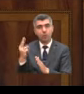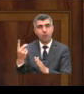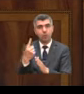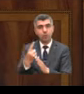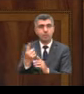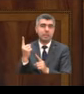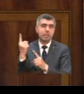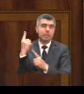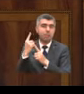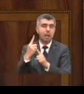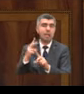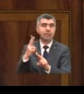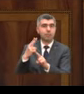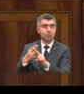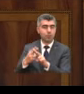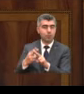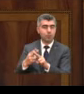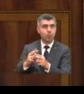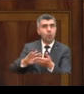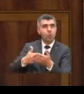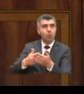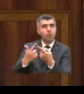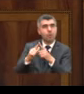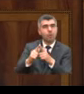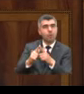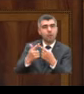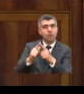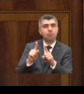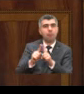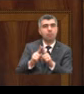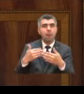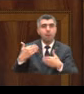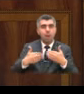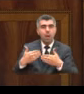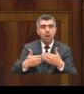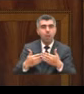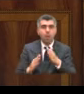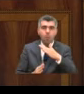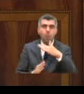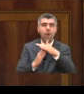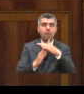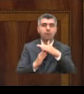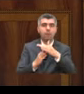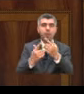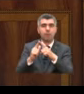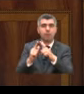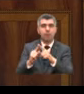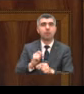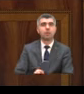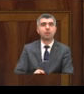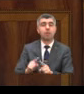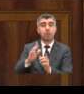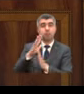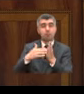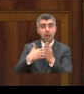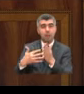هذا البرنامج اللي عملناه مقاربة استباقية لتفادي آثار الإعاقة وأننا نحدو من الإعاقة في المهد ديالها. هذا البرنامج